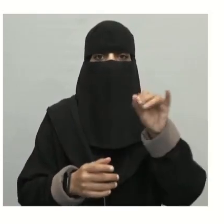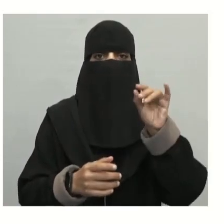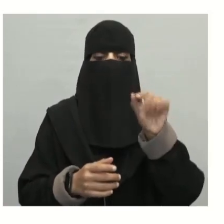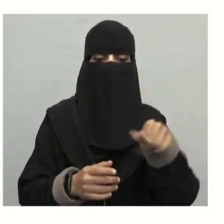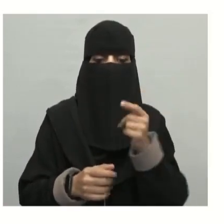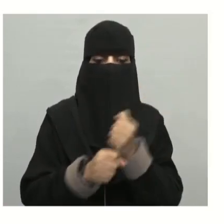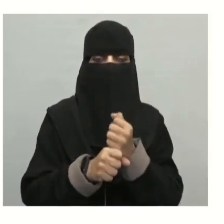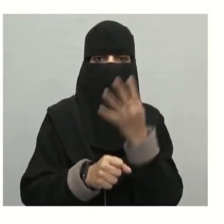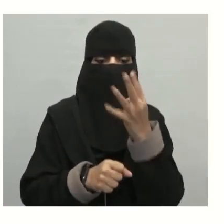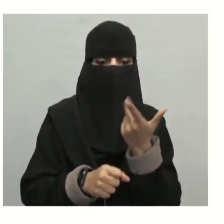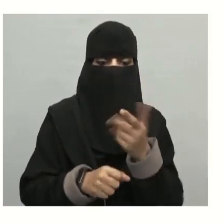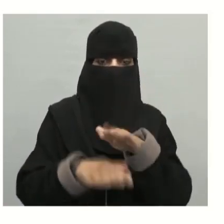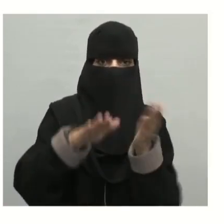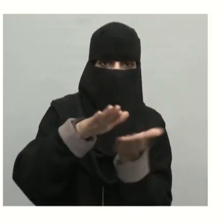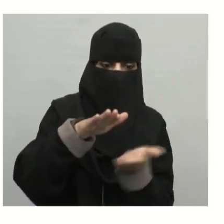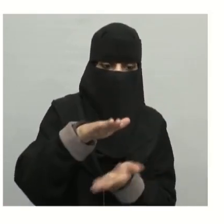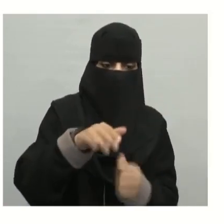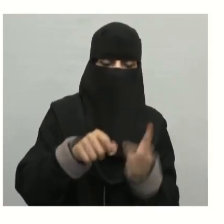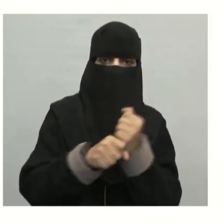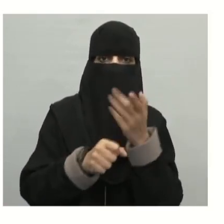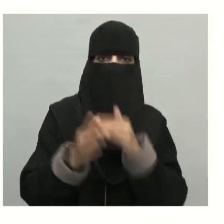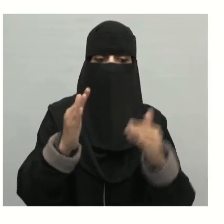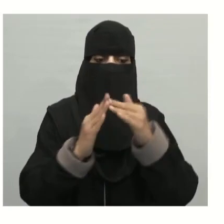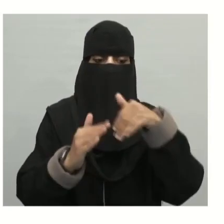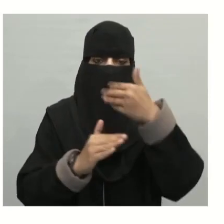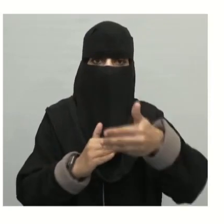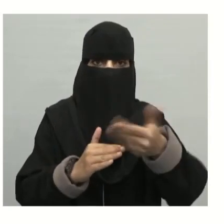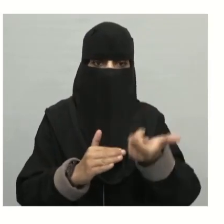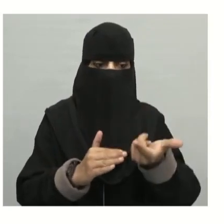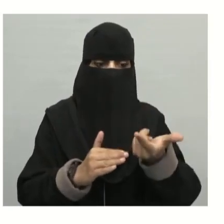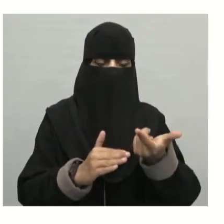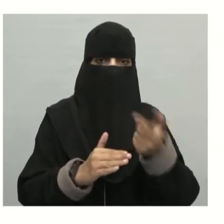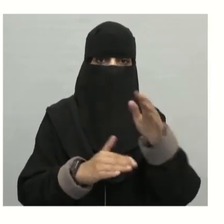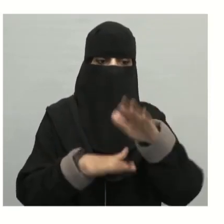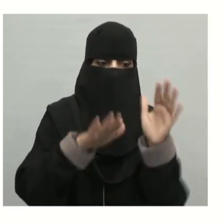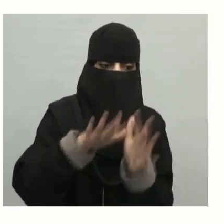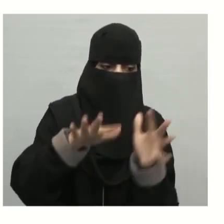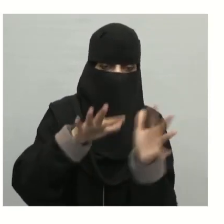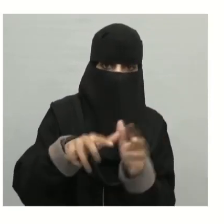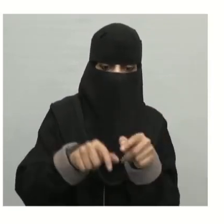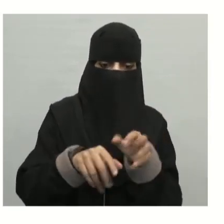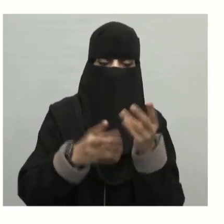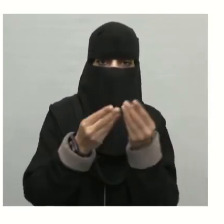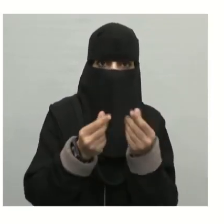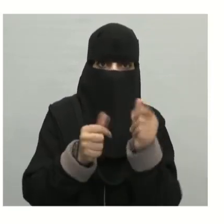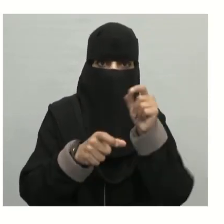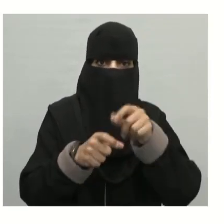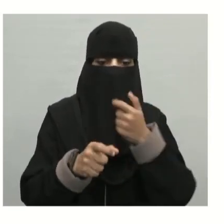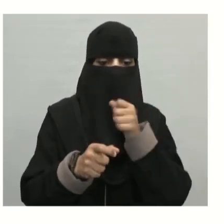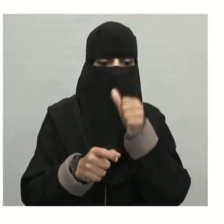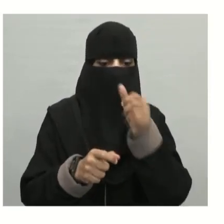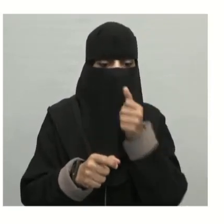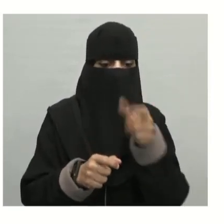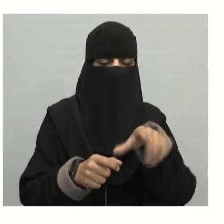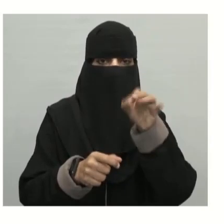اما الطريقه الرابعه هي طريقه الترسيب وهو ما ينتج وهو ما ينتج عن ترسيب المواد الذائبه في الماء